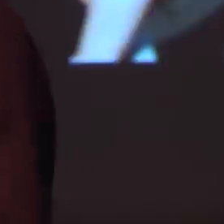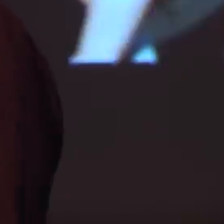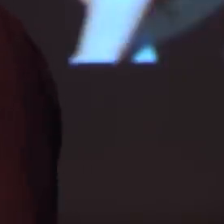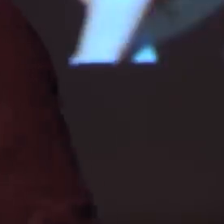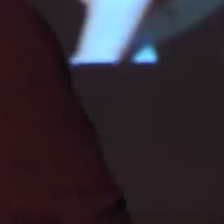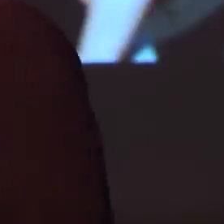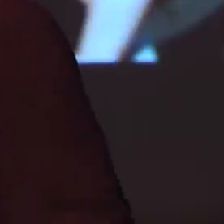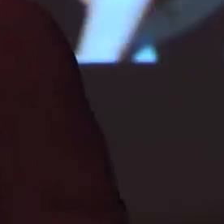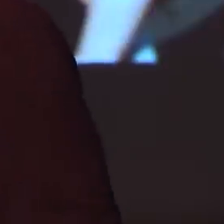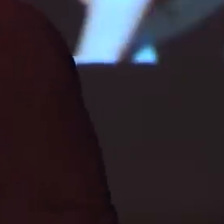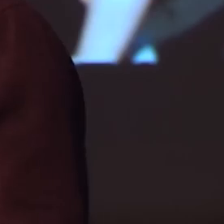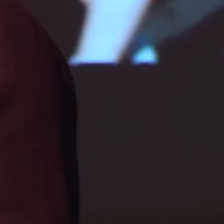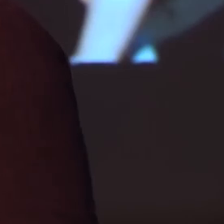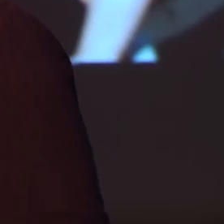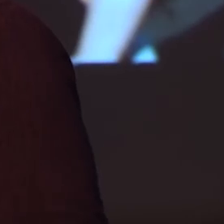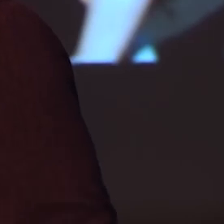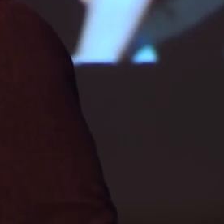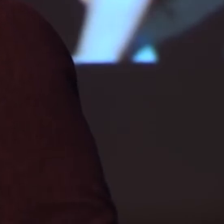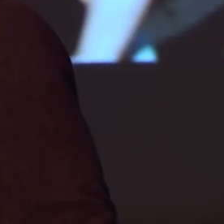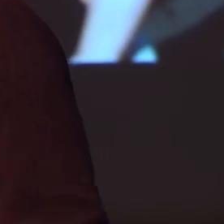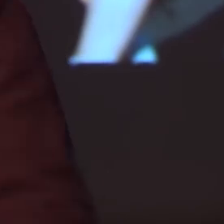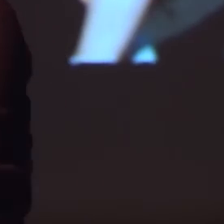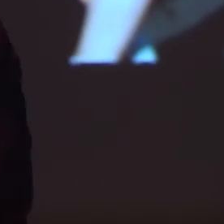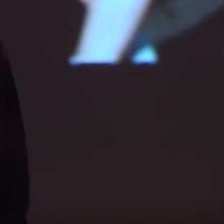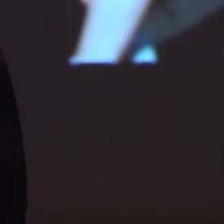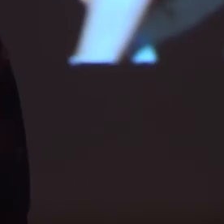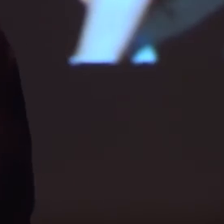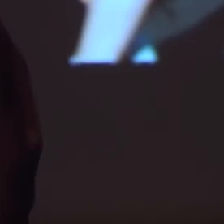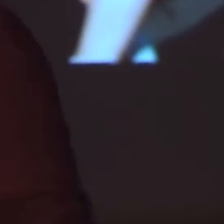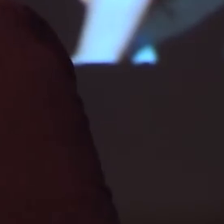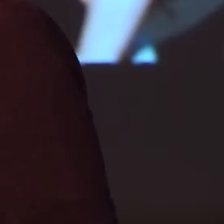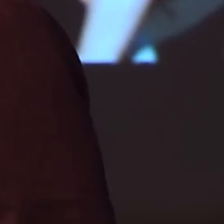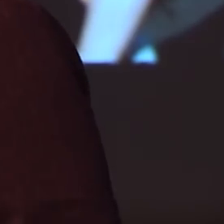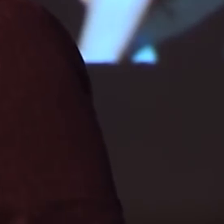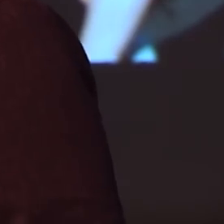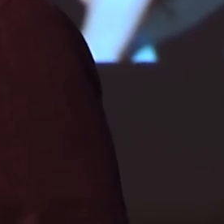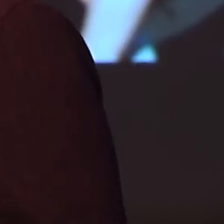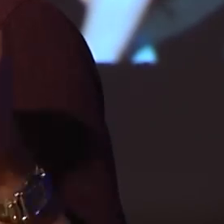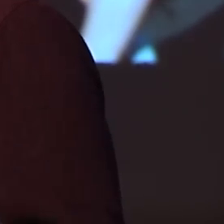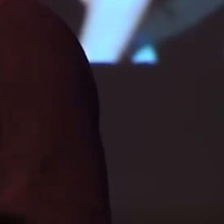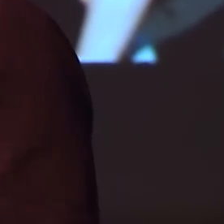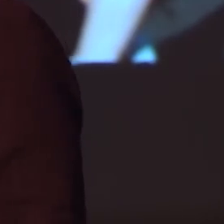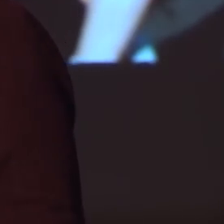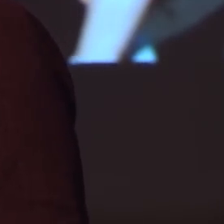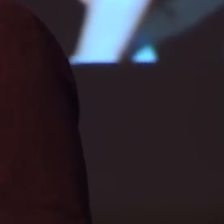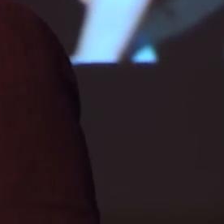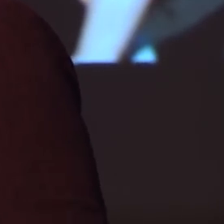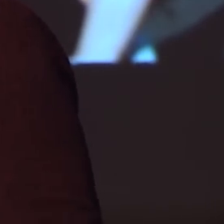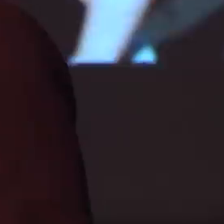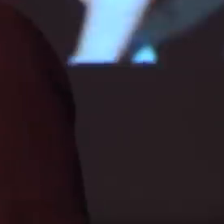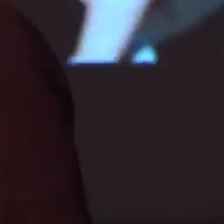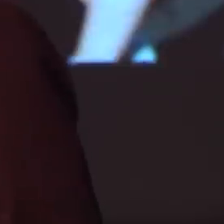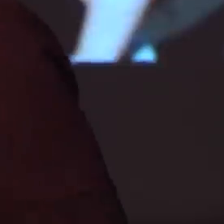Sciences pour jeudi de la semaine dernière. Or, c'est ce jeudi qu'il va avoir lieu, et c'est même une de nos